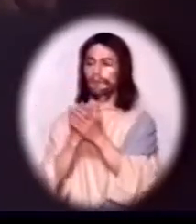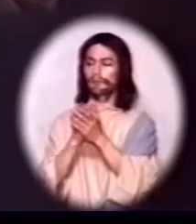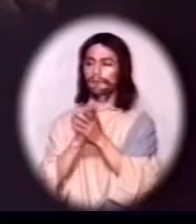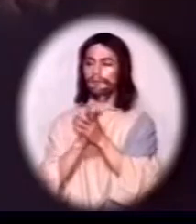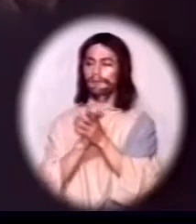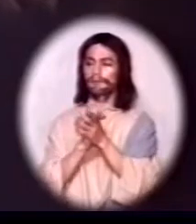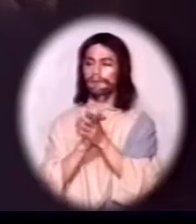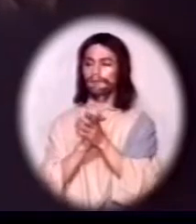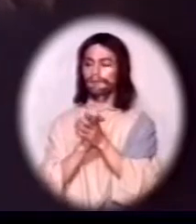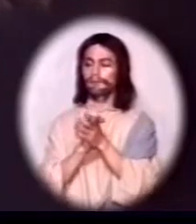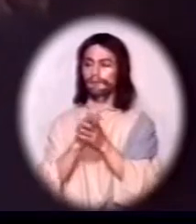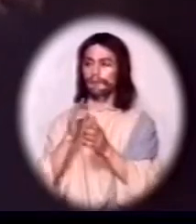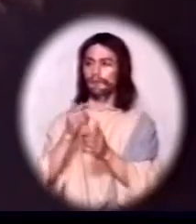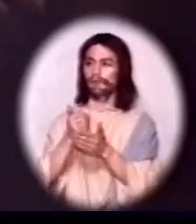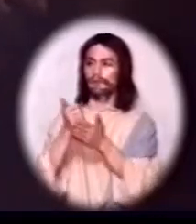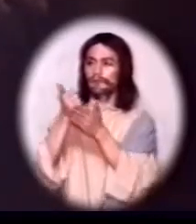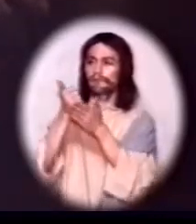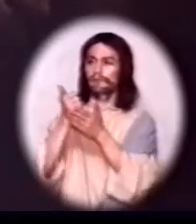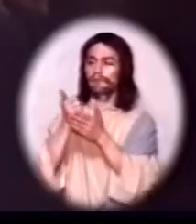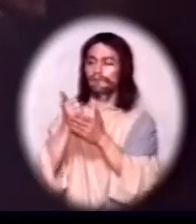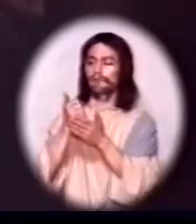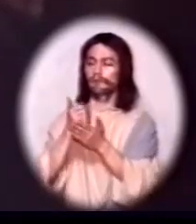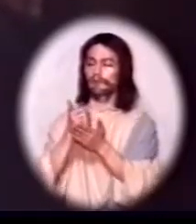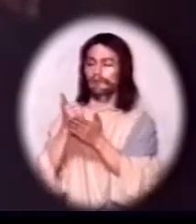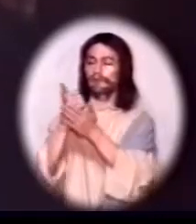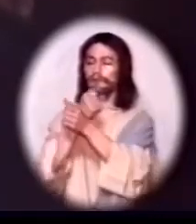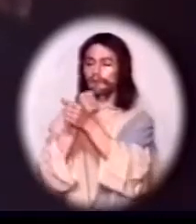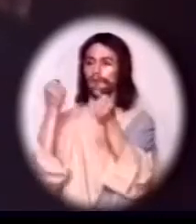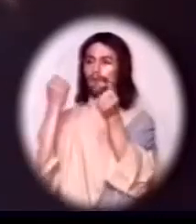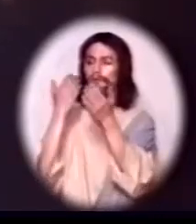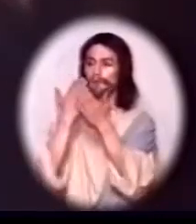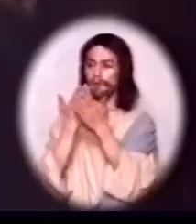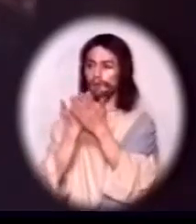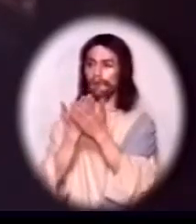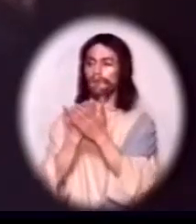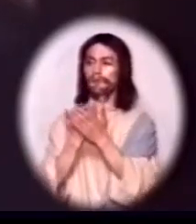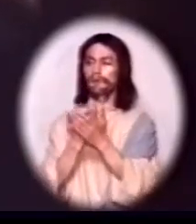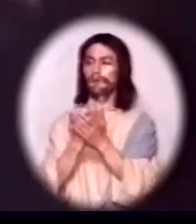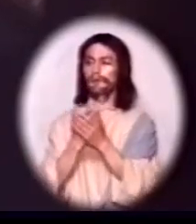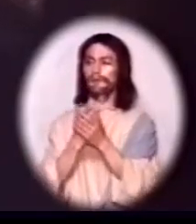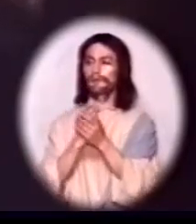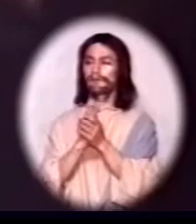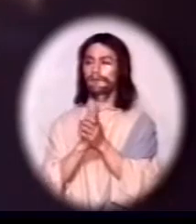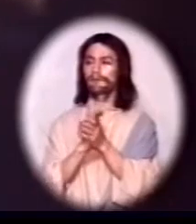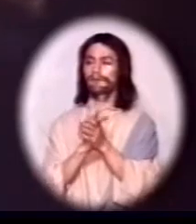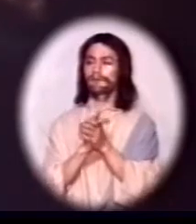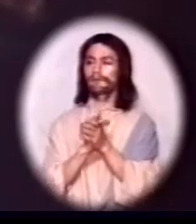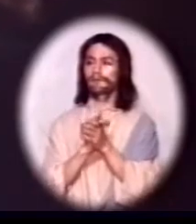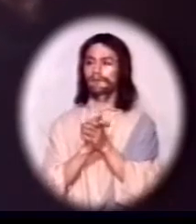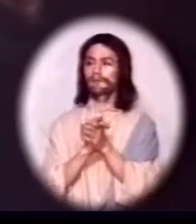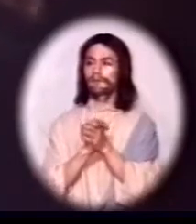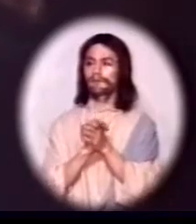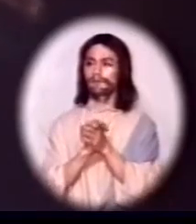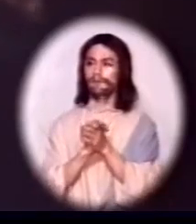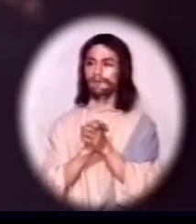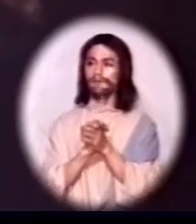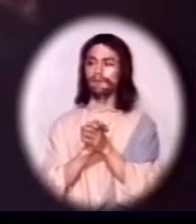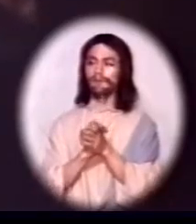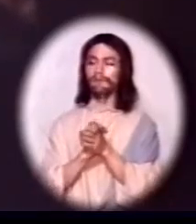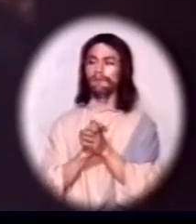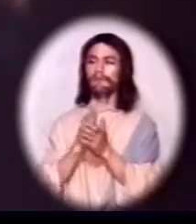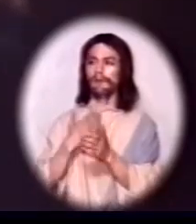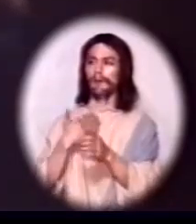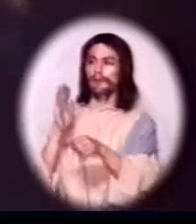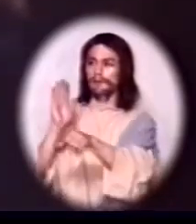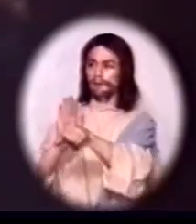용서하십시오. 오, 주님, 주님. 용서해 주십시오.